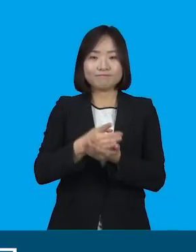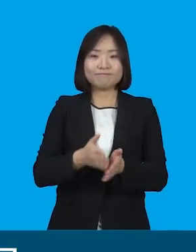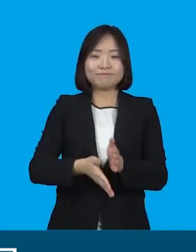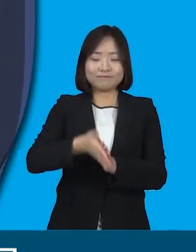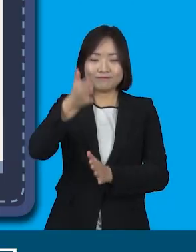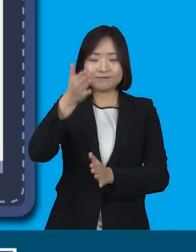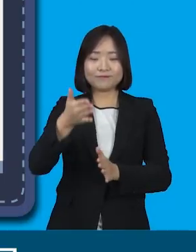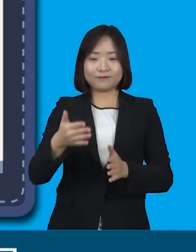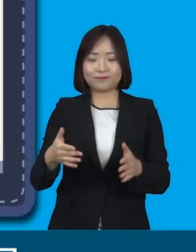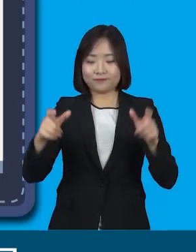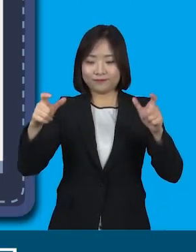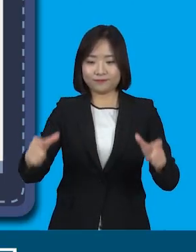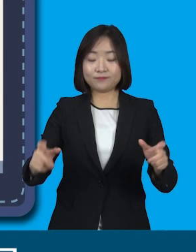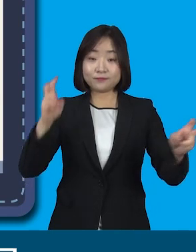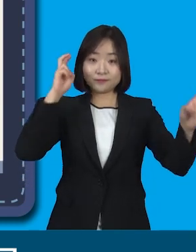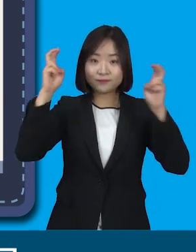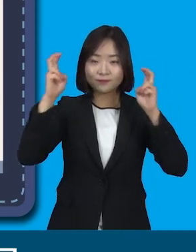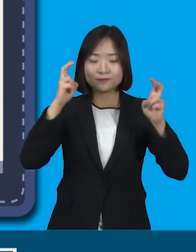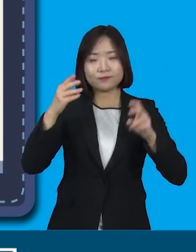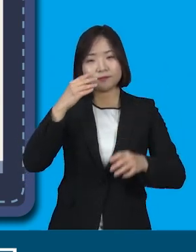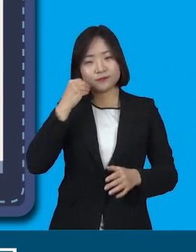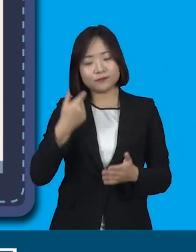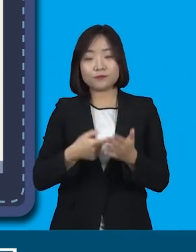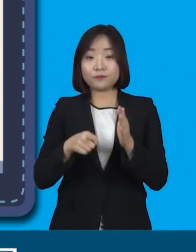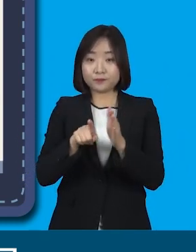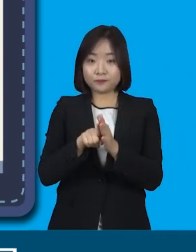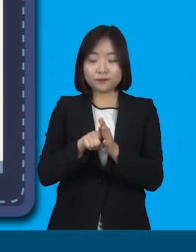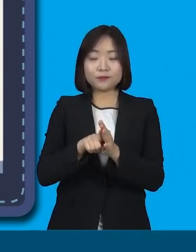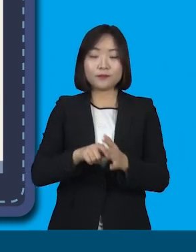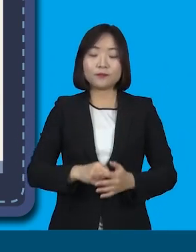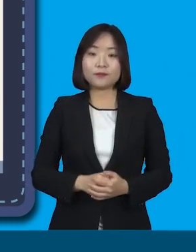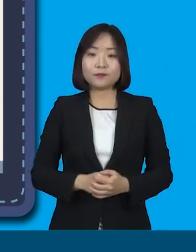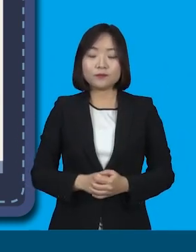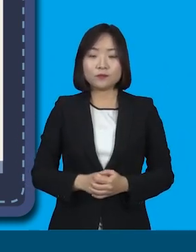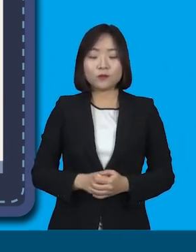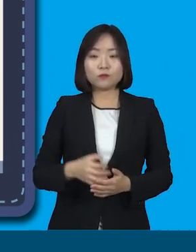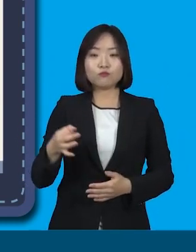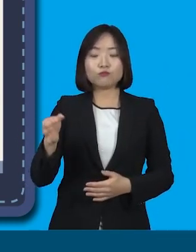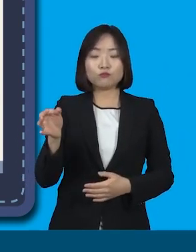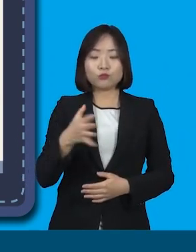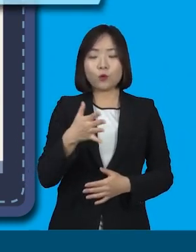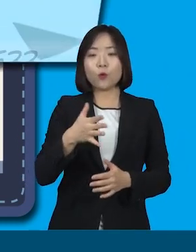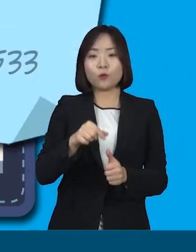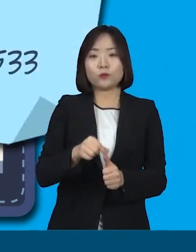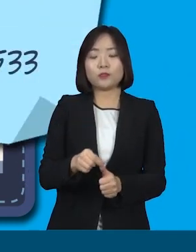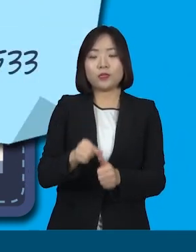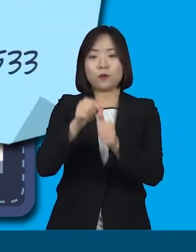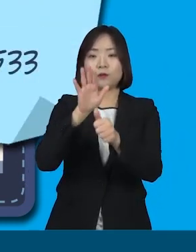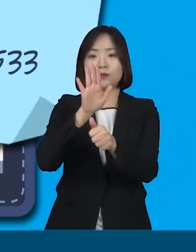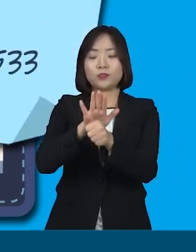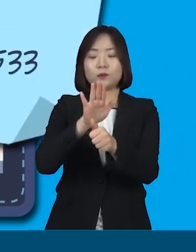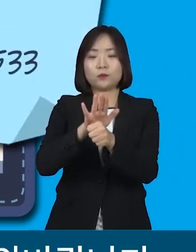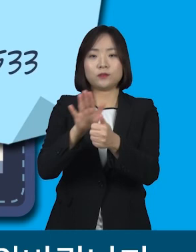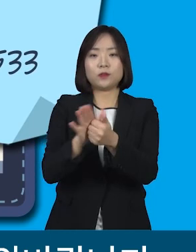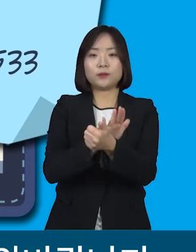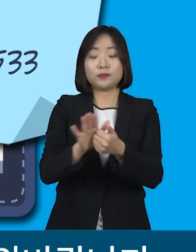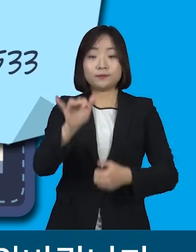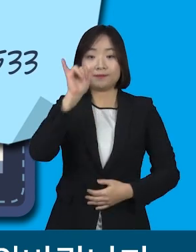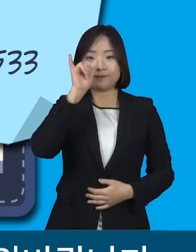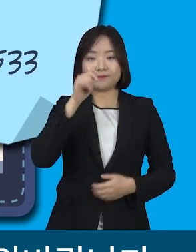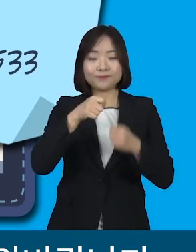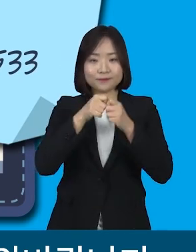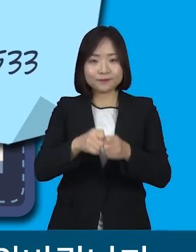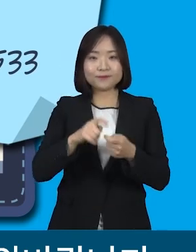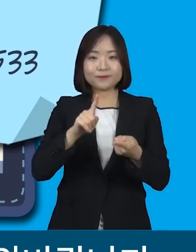천안시에서는 지역 기업들의 원활한 기업 활동을 위한 지원의 일환으로 무료 채용 지원 서비스를 시행하고 있습니다.